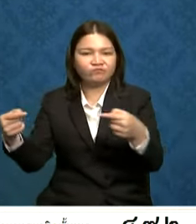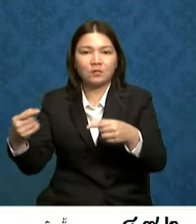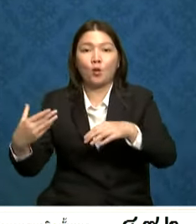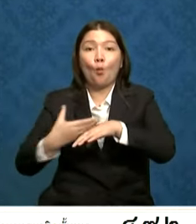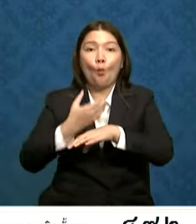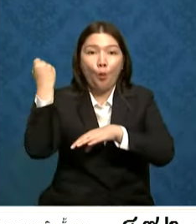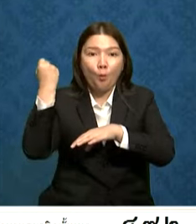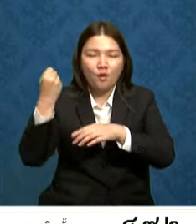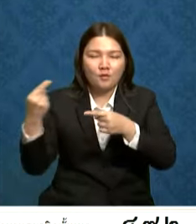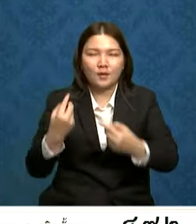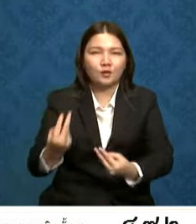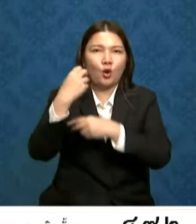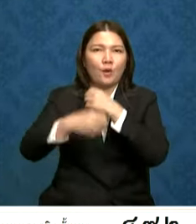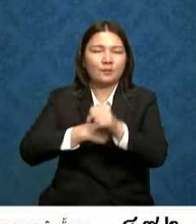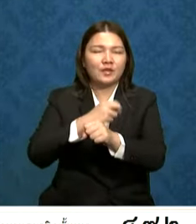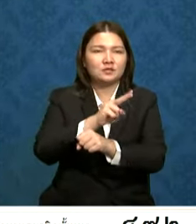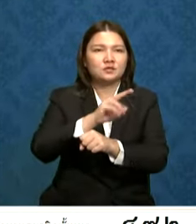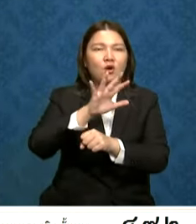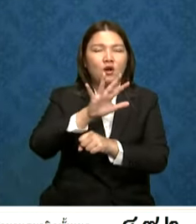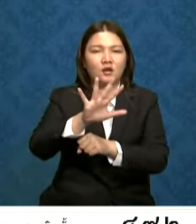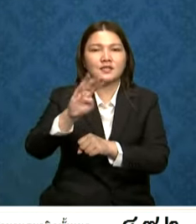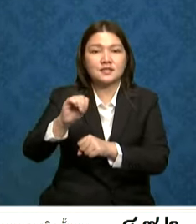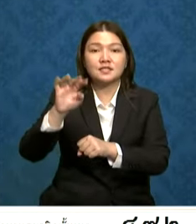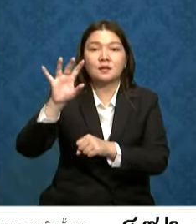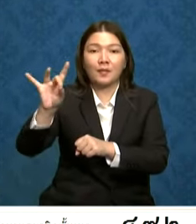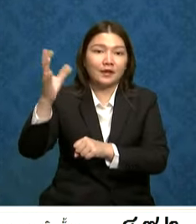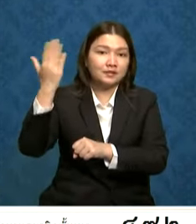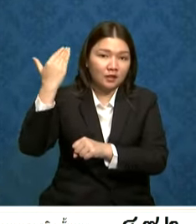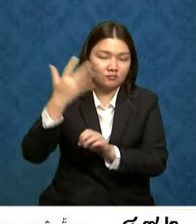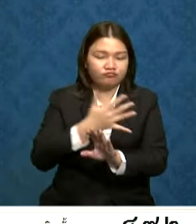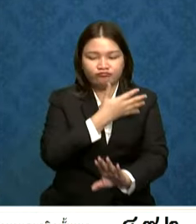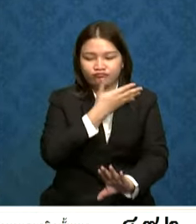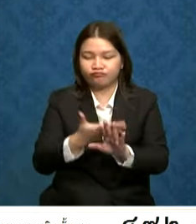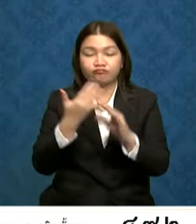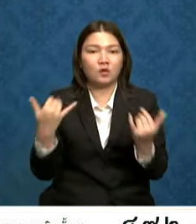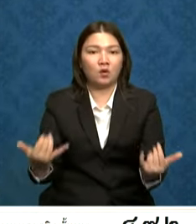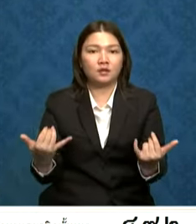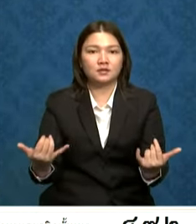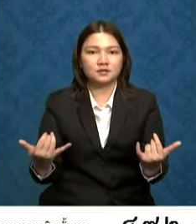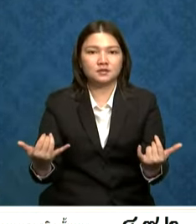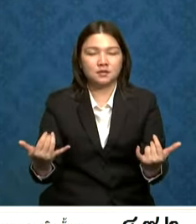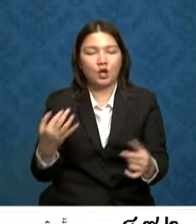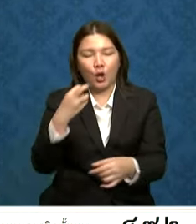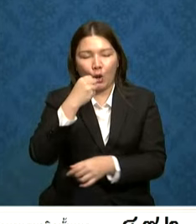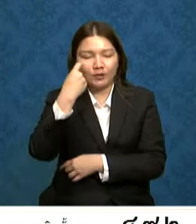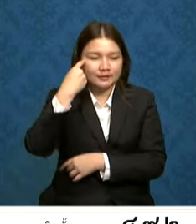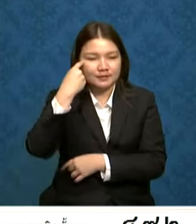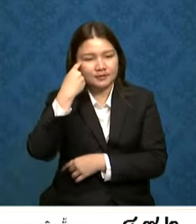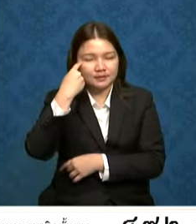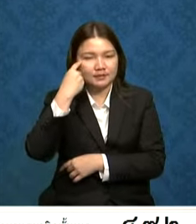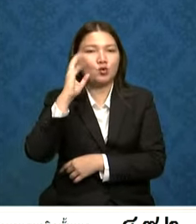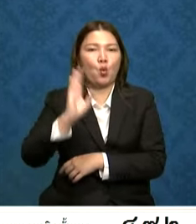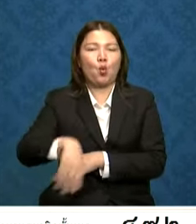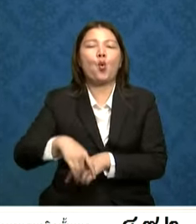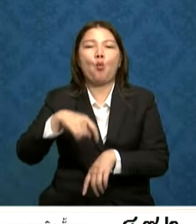การณ์ชุมนุมเมื่อปี2548จนถึงปัจจุบันมาเป็นหลักในการกำหนดขอบ